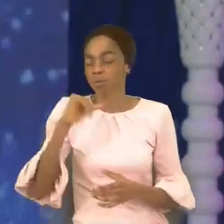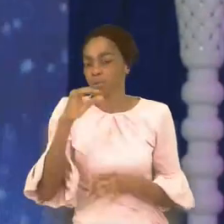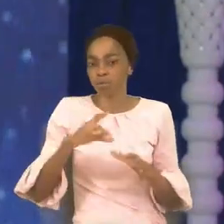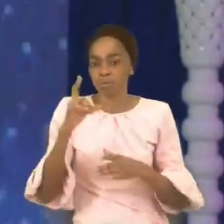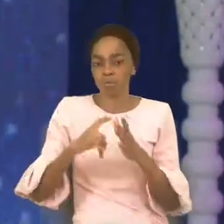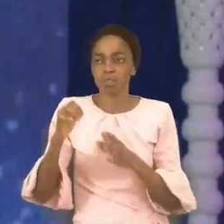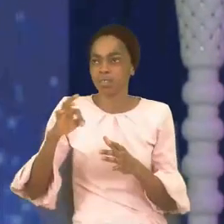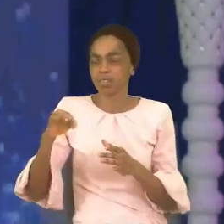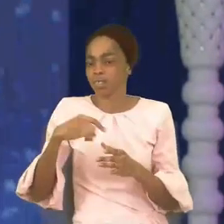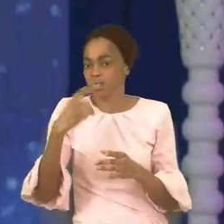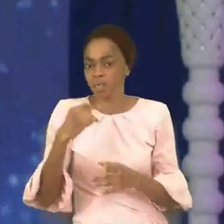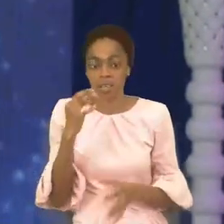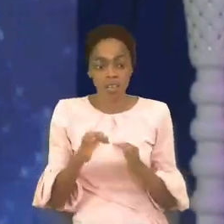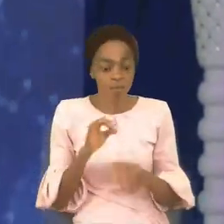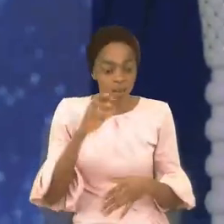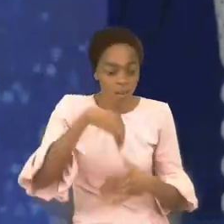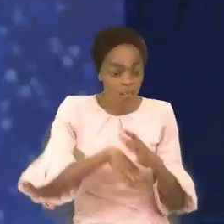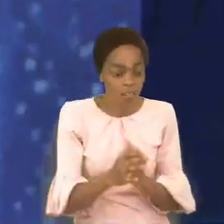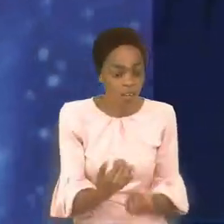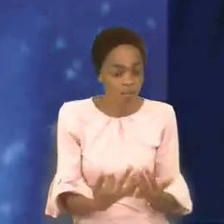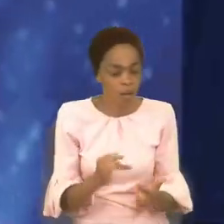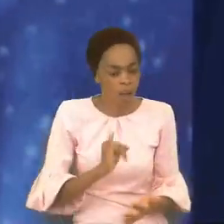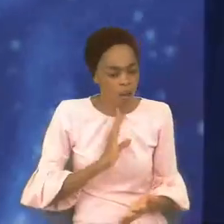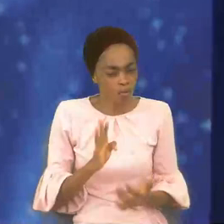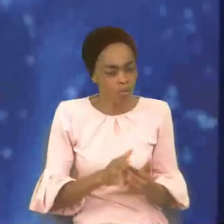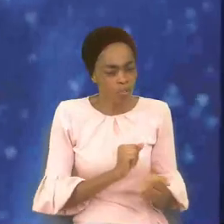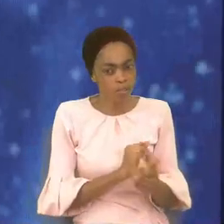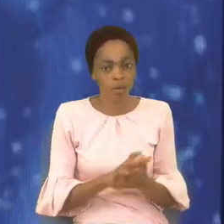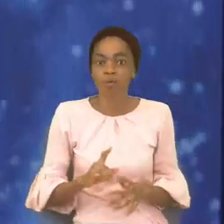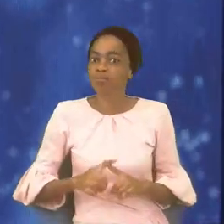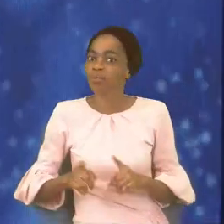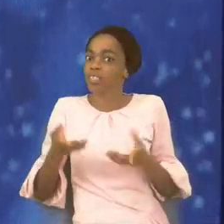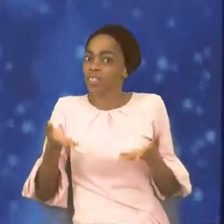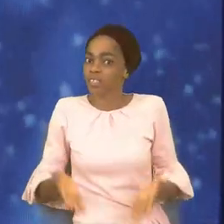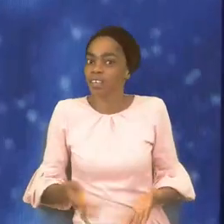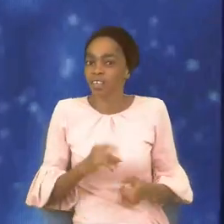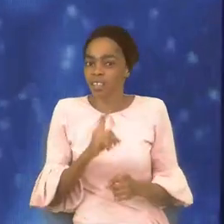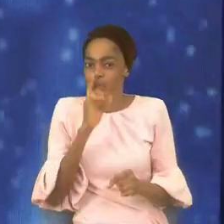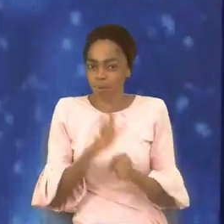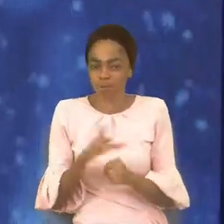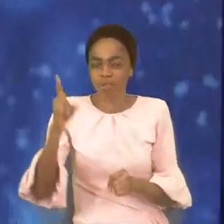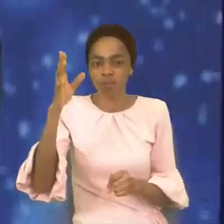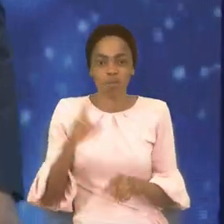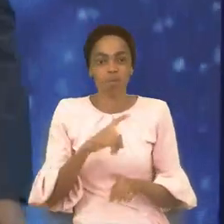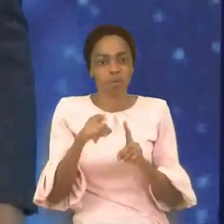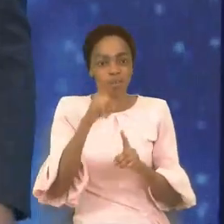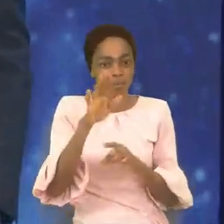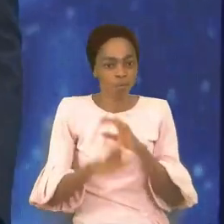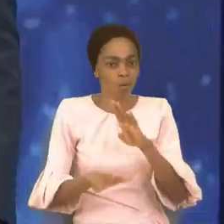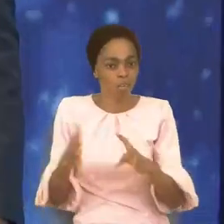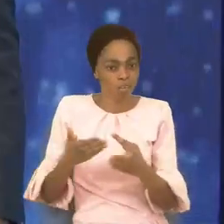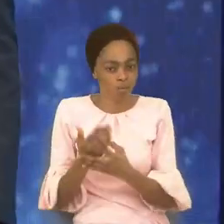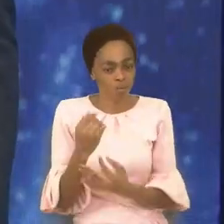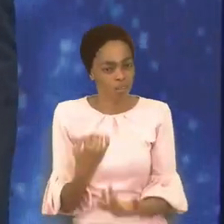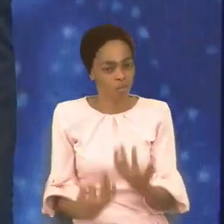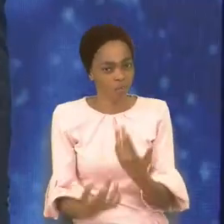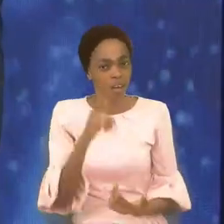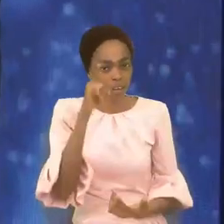rentre dans ce feu maintenant, je serai consumé. Voici la promesse de Dieu, que lorsque tu traverses le